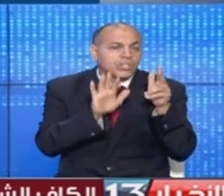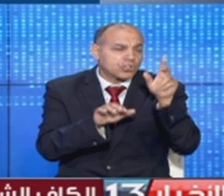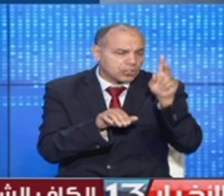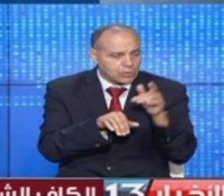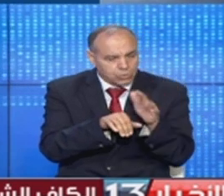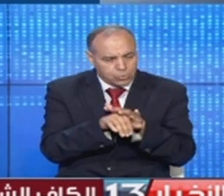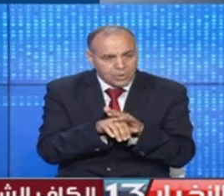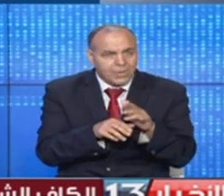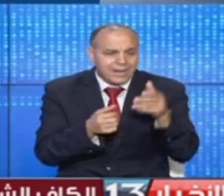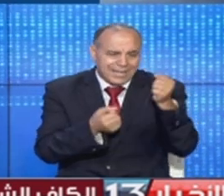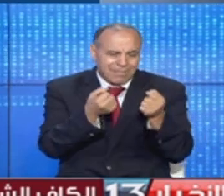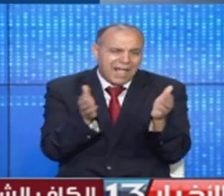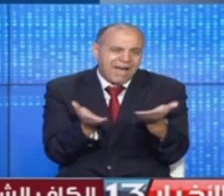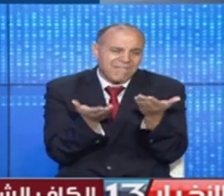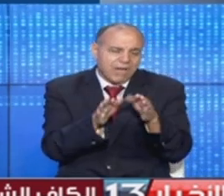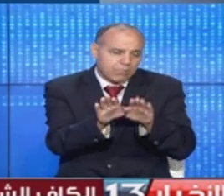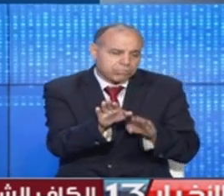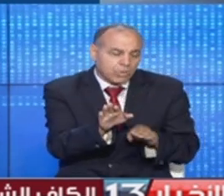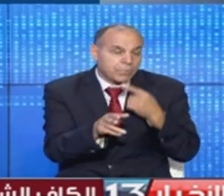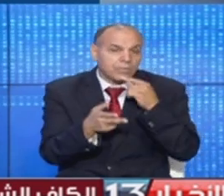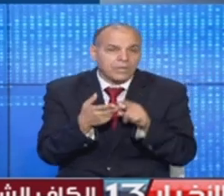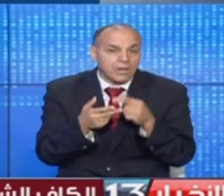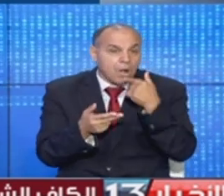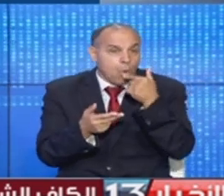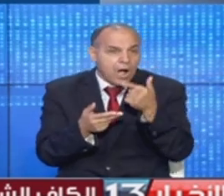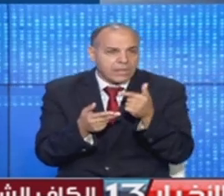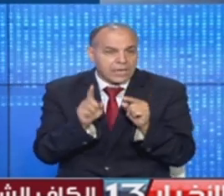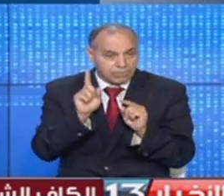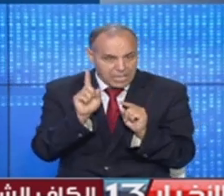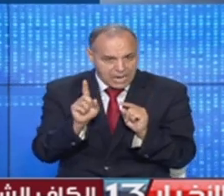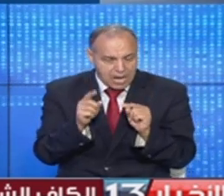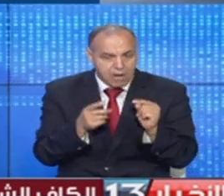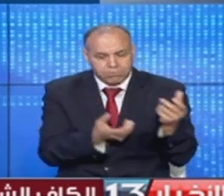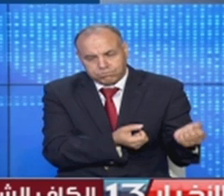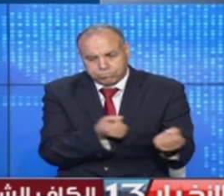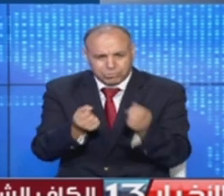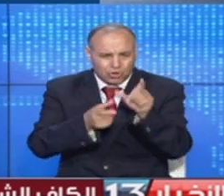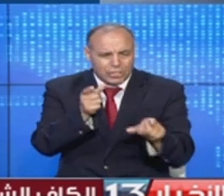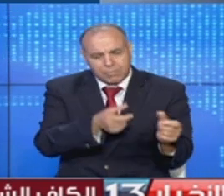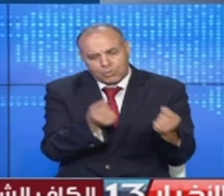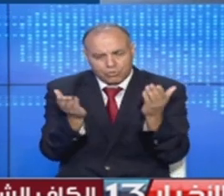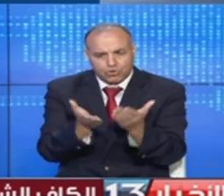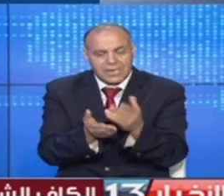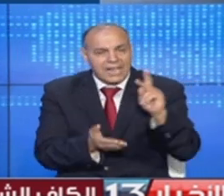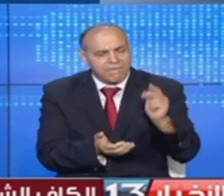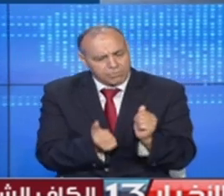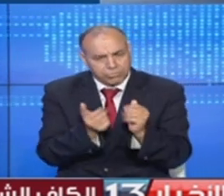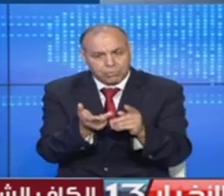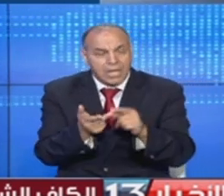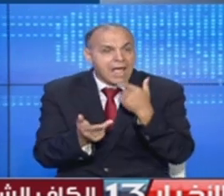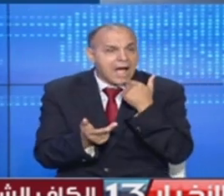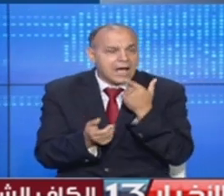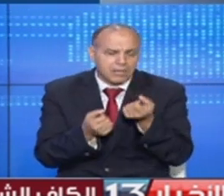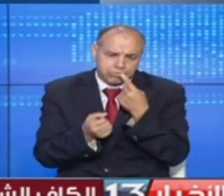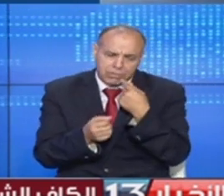كانوا على متن السيارات الخفيفه واضاف انه وتم نقل المصابين الى المستشفى الجهوي بالكاف اين